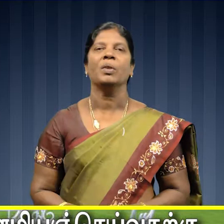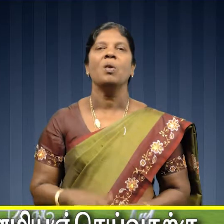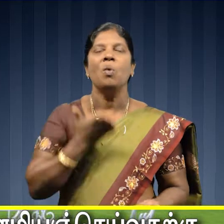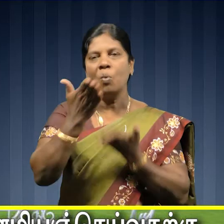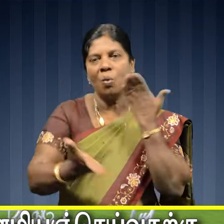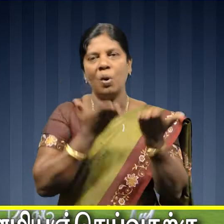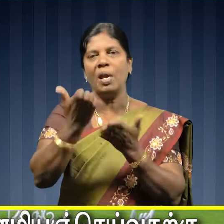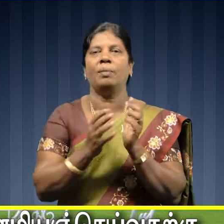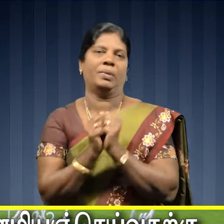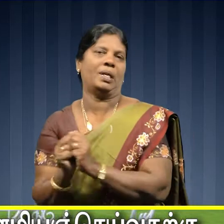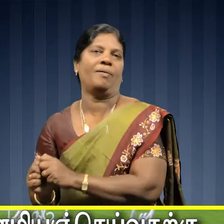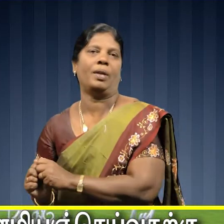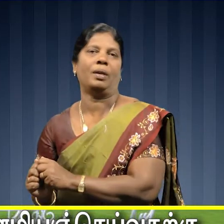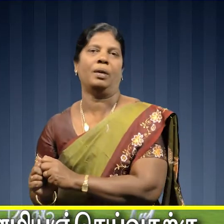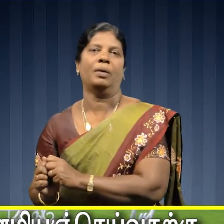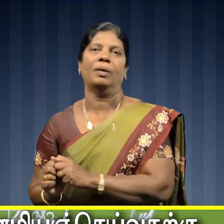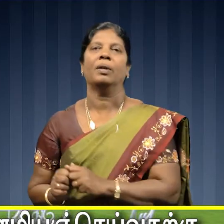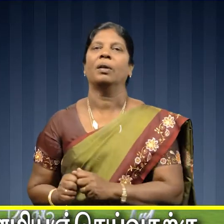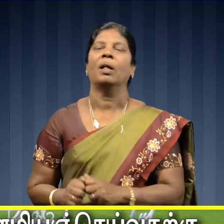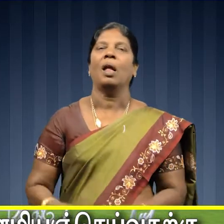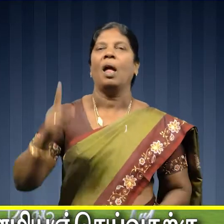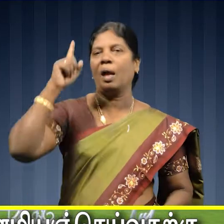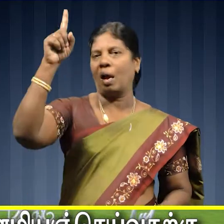கடவுளுக்கு ஊழியம் செய்வதற்கு